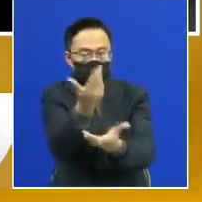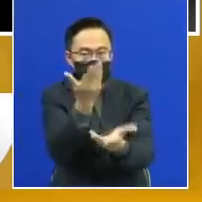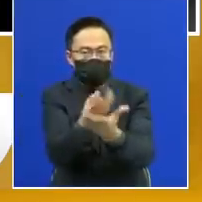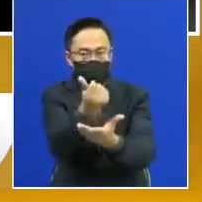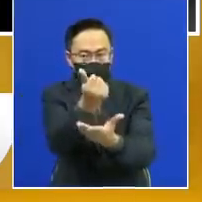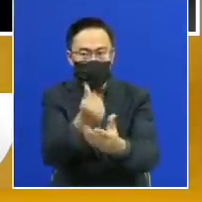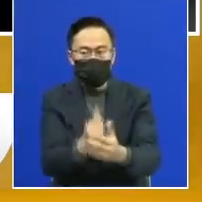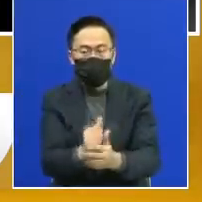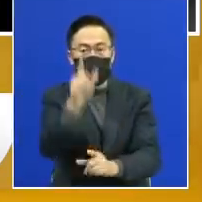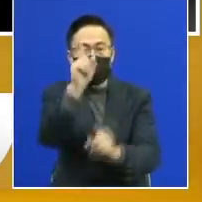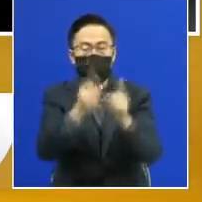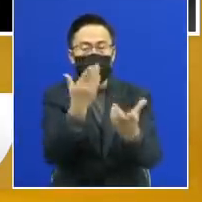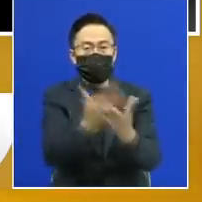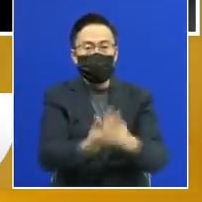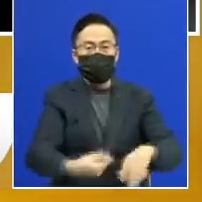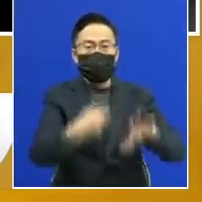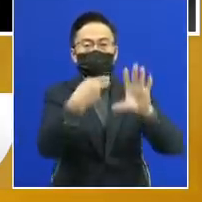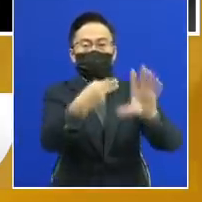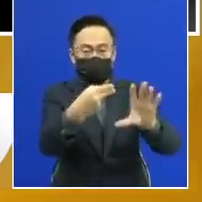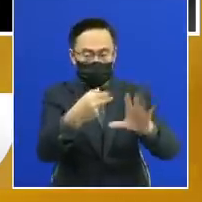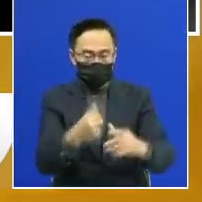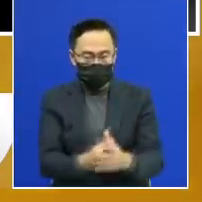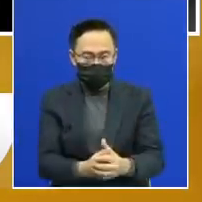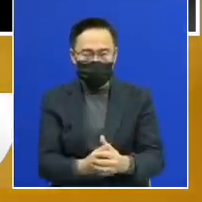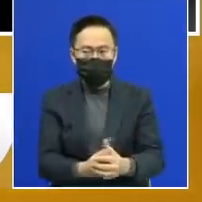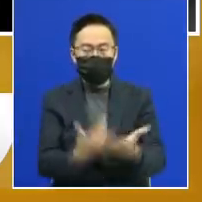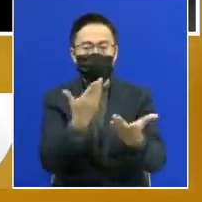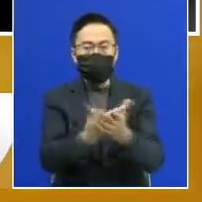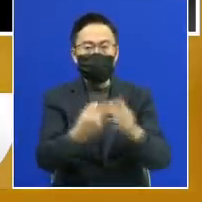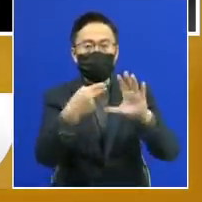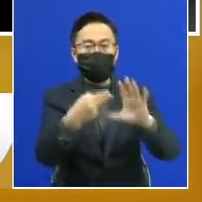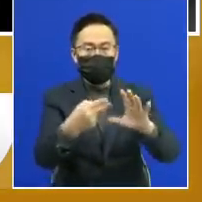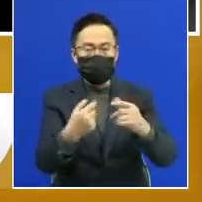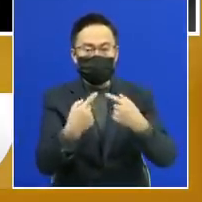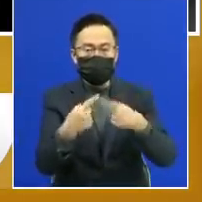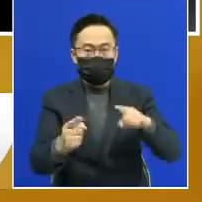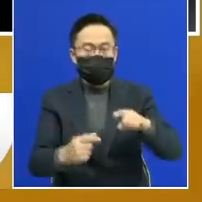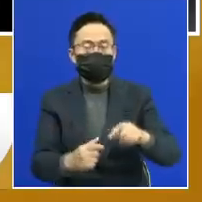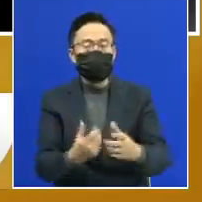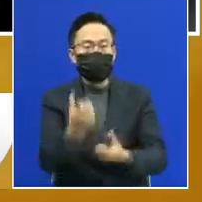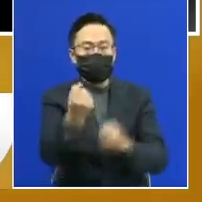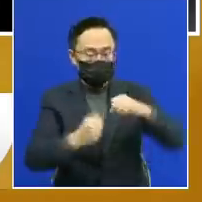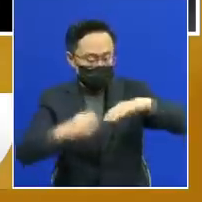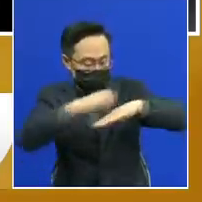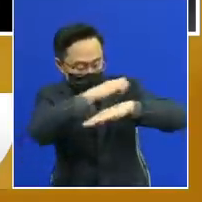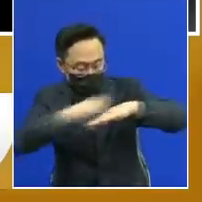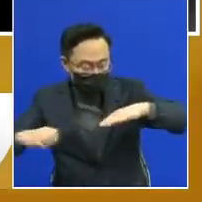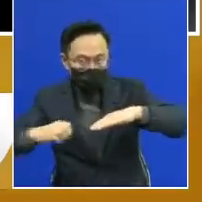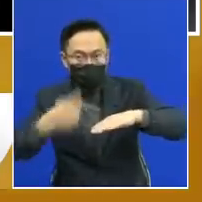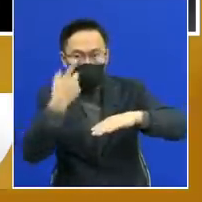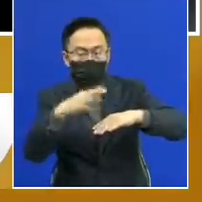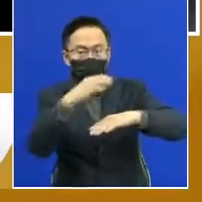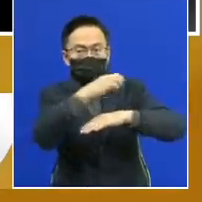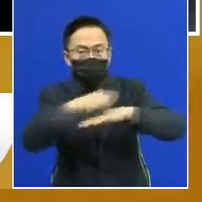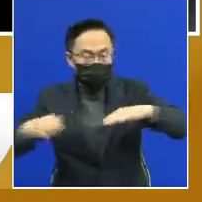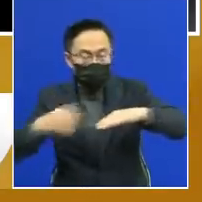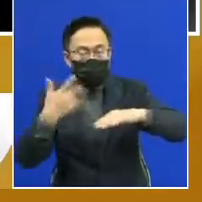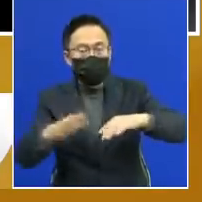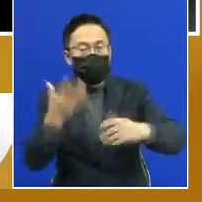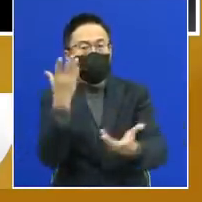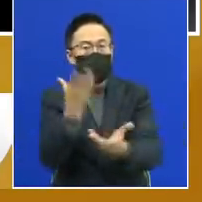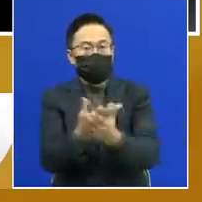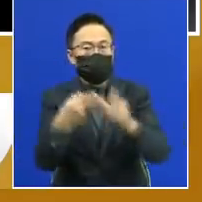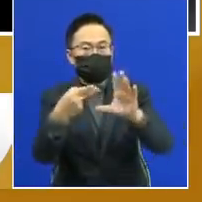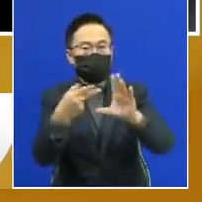คะเขาก็ประเมินแค่ 50,000 กว่าบาทเพราะว่าเขายังไม่เห็นสติ๊กเกอร์หรือเห็นรอยแมวตัวจริงค่ะแ